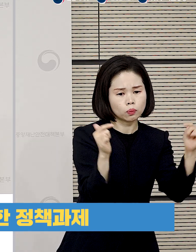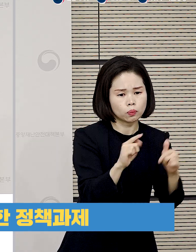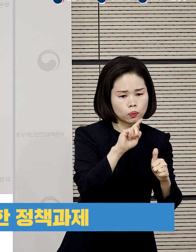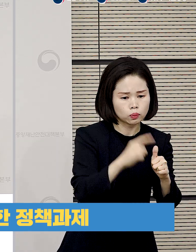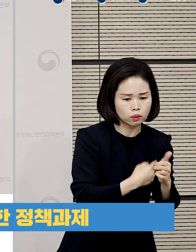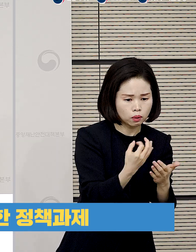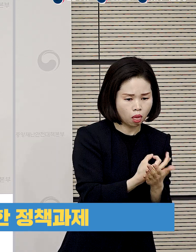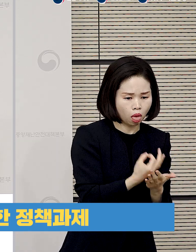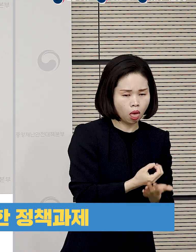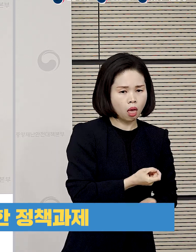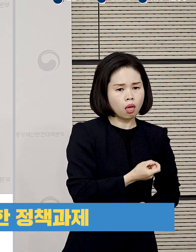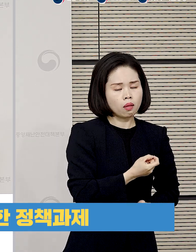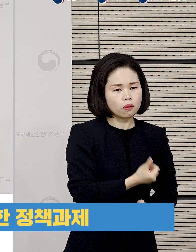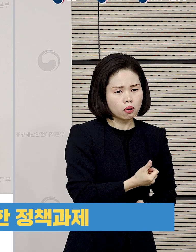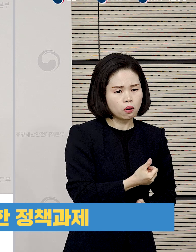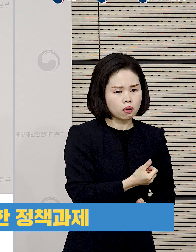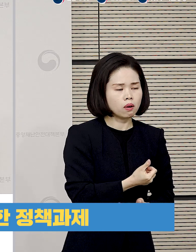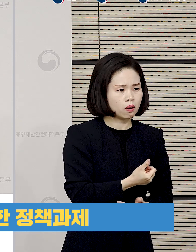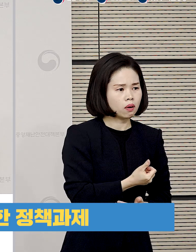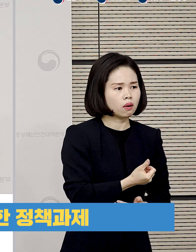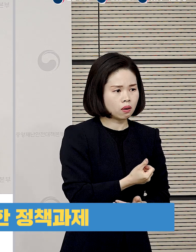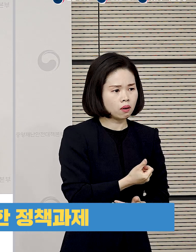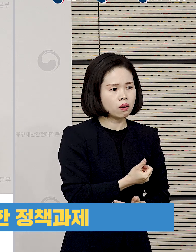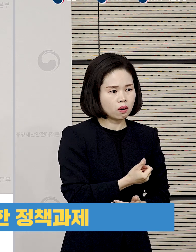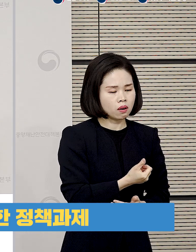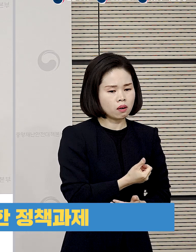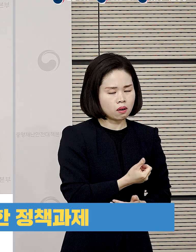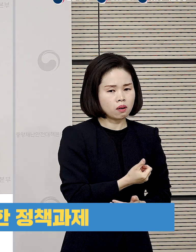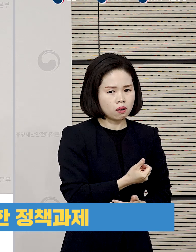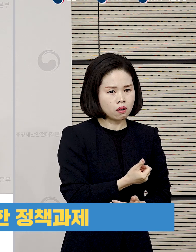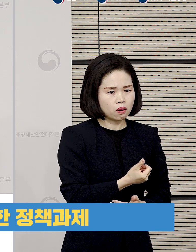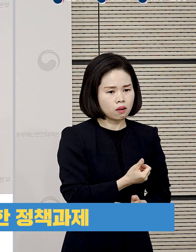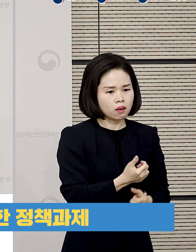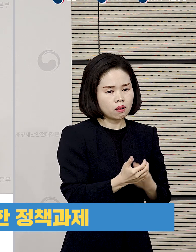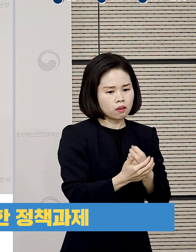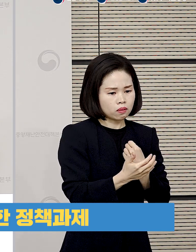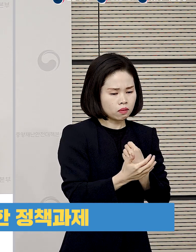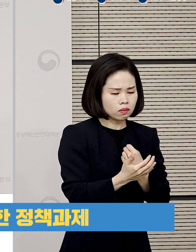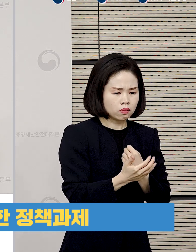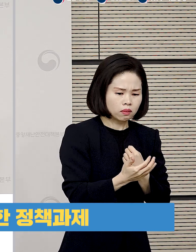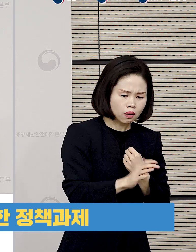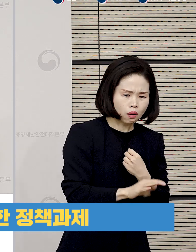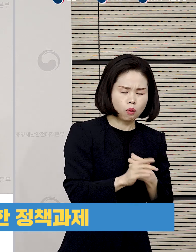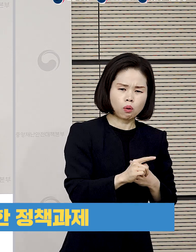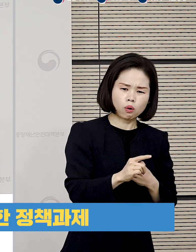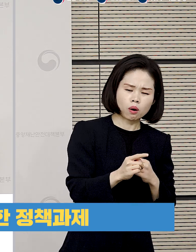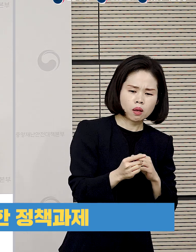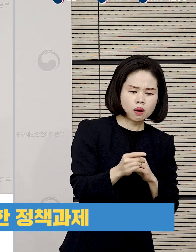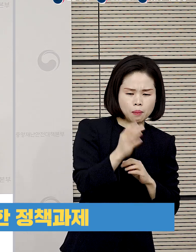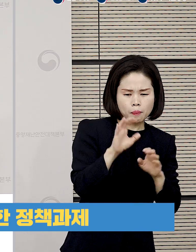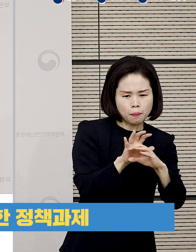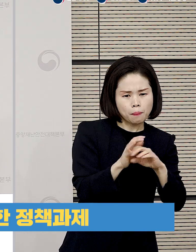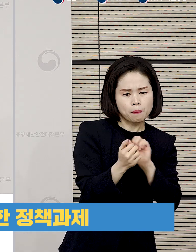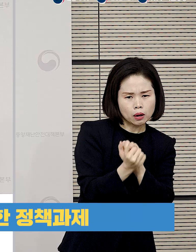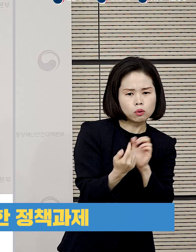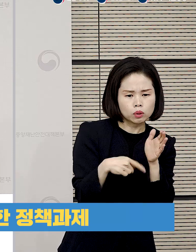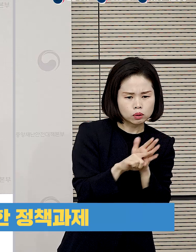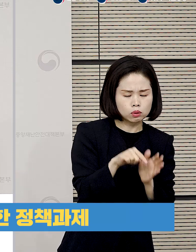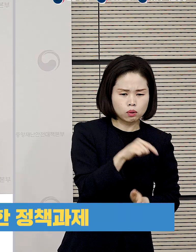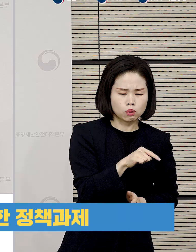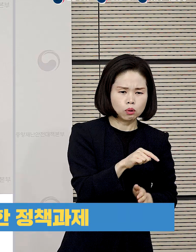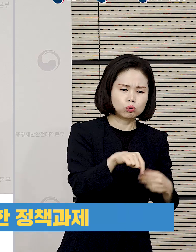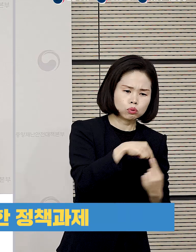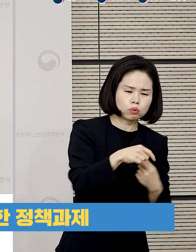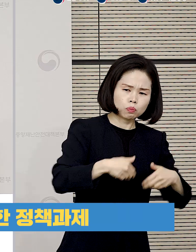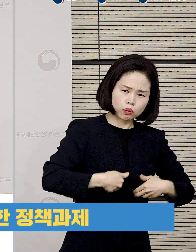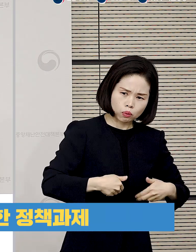최근의 환자 감소 또 그리고 추가적인 비용이 방역의 조치를 이행하는 데 있어서 소요된다라는